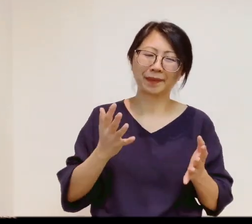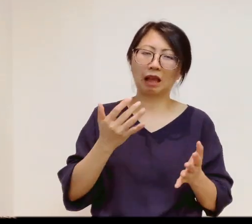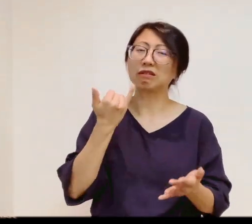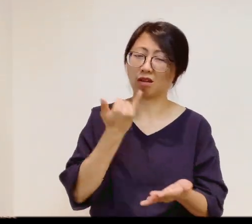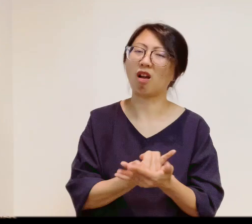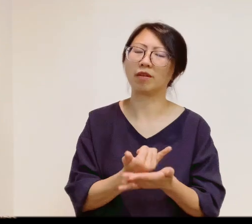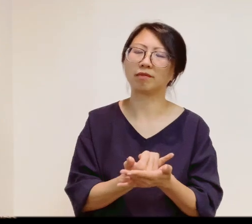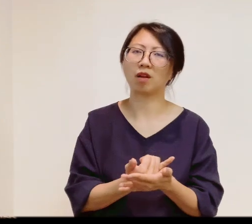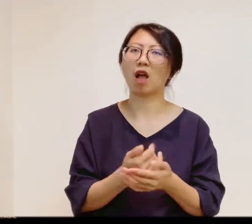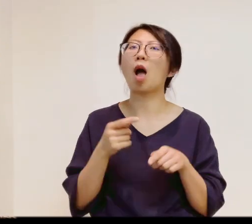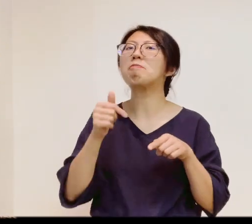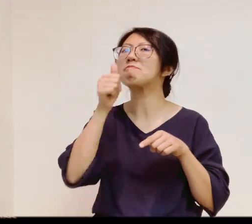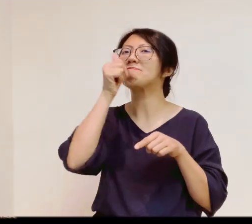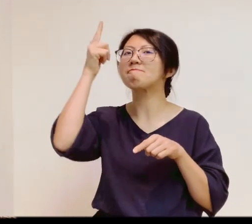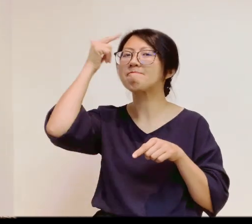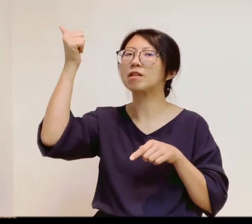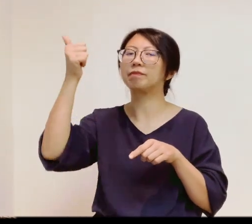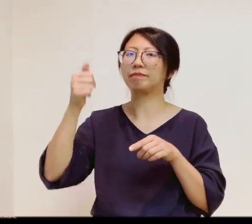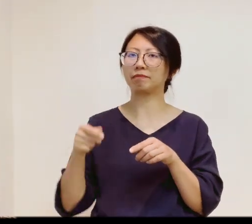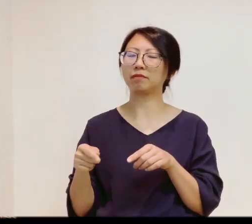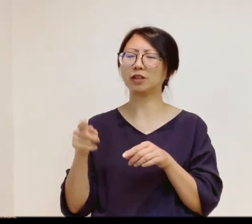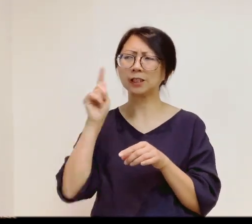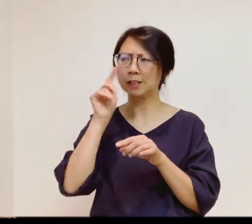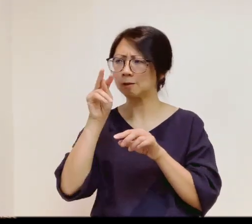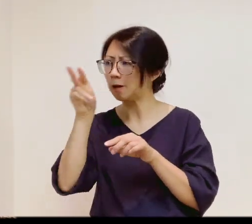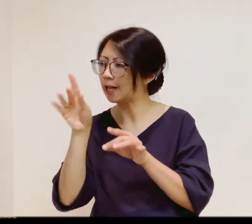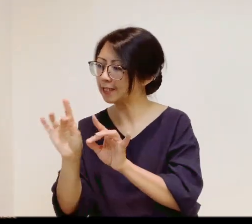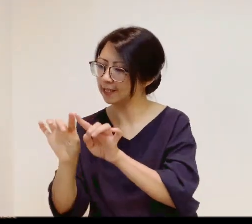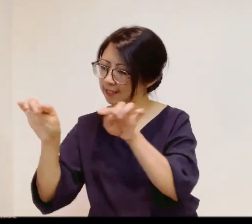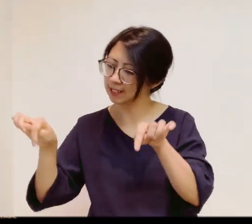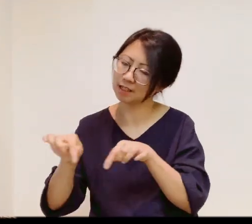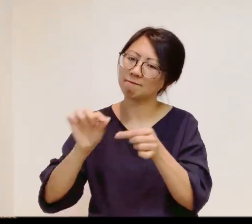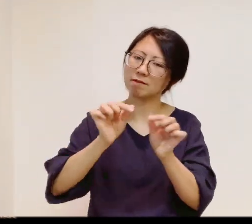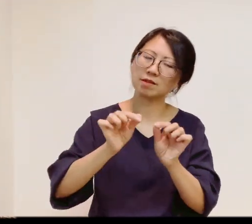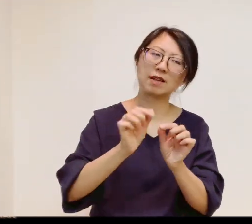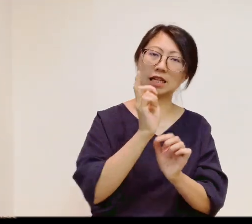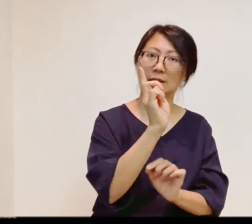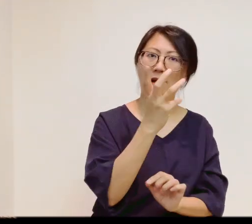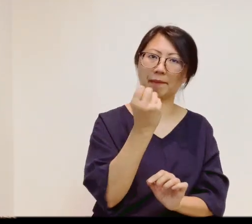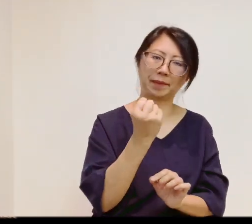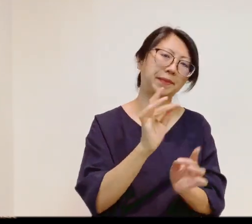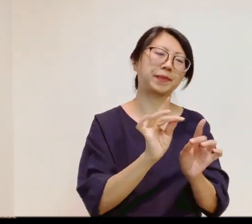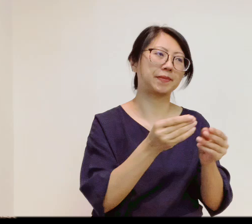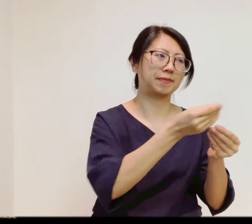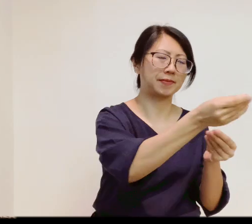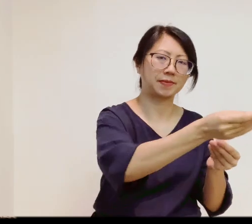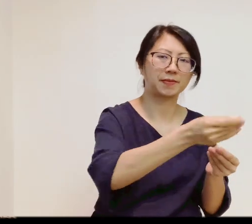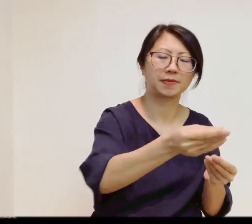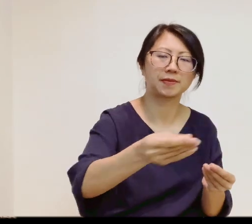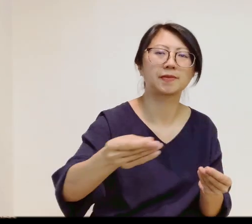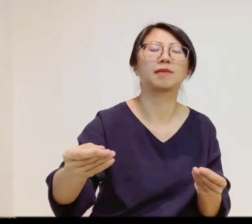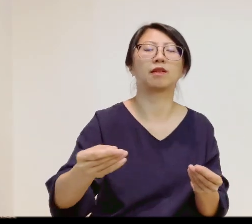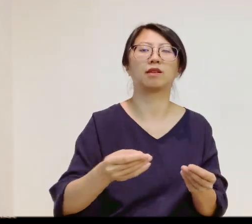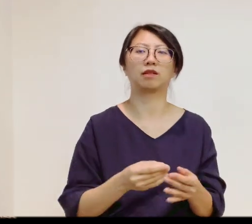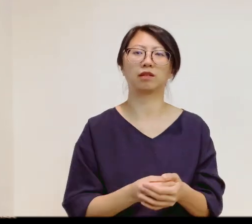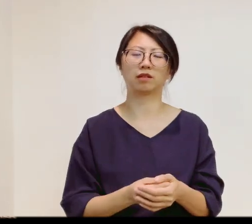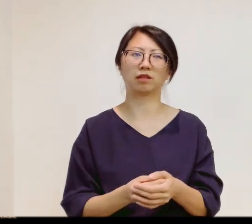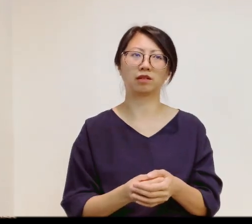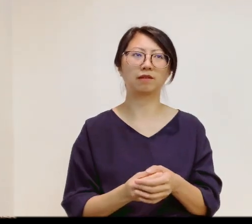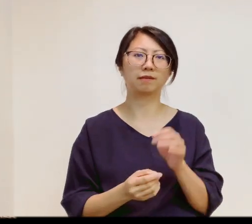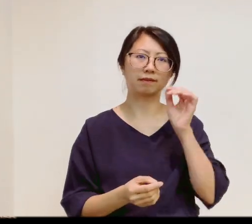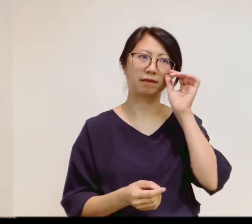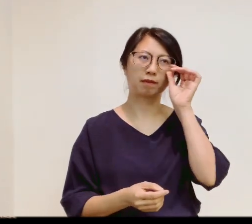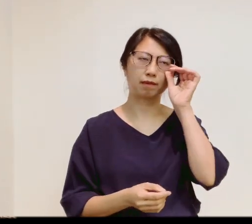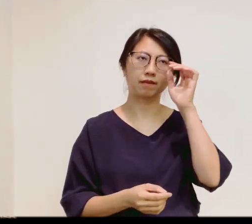咁佢爸爸就好叻咯，佢爸爸即刻就去揾啲紙咧，就搣咗150份紙，就每個人揸喺手嗰